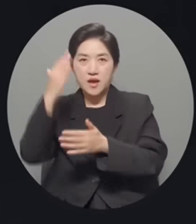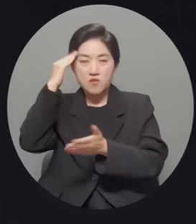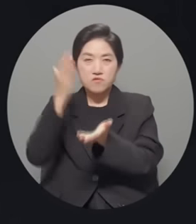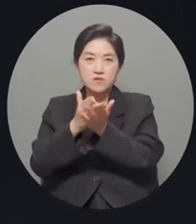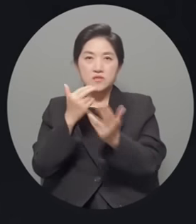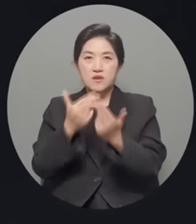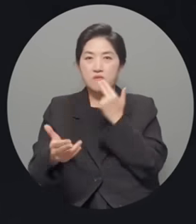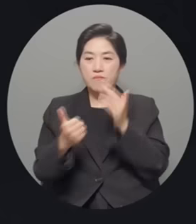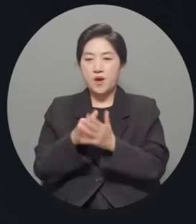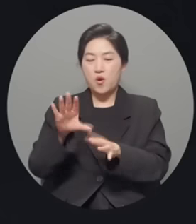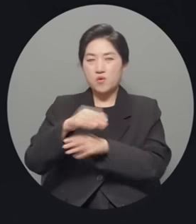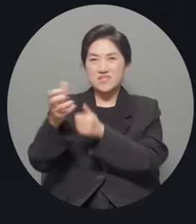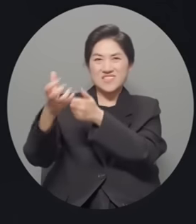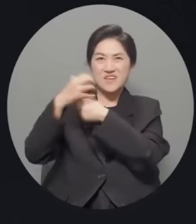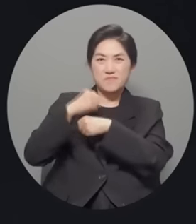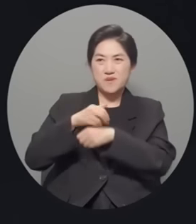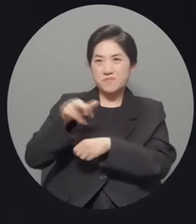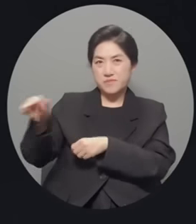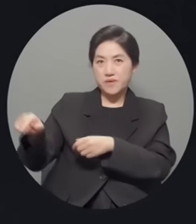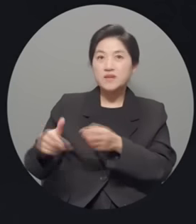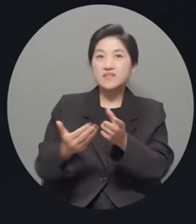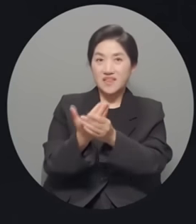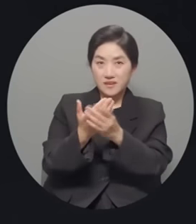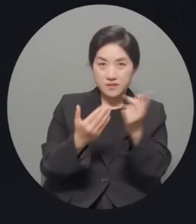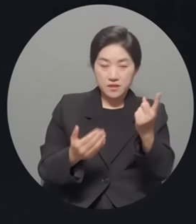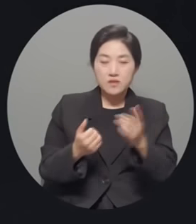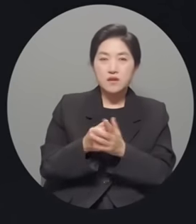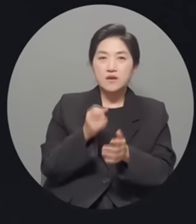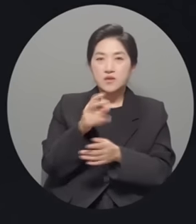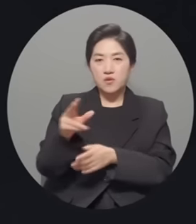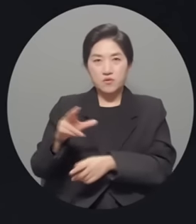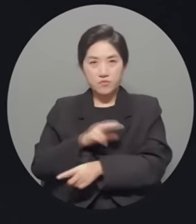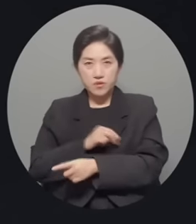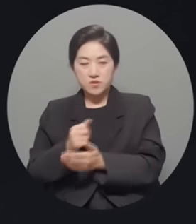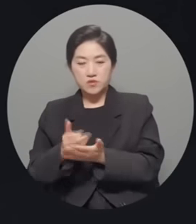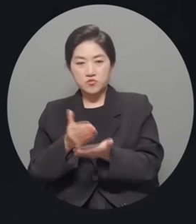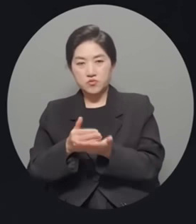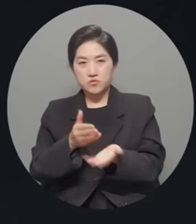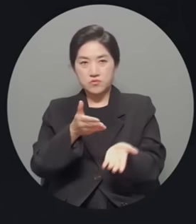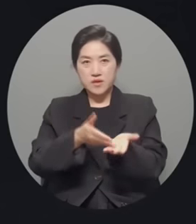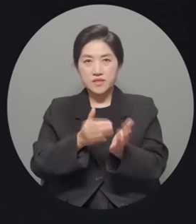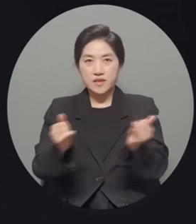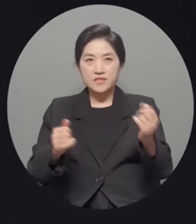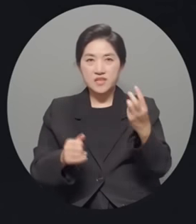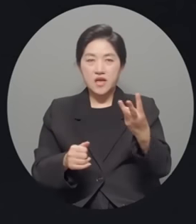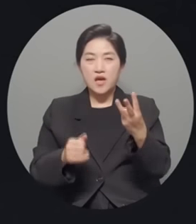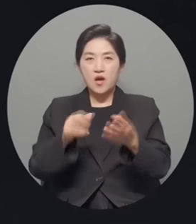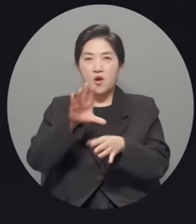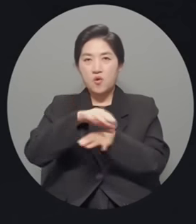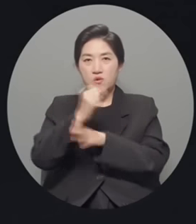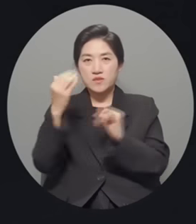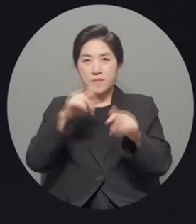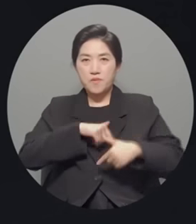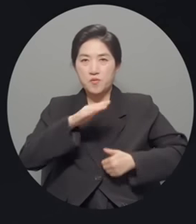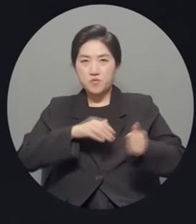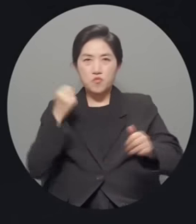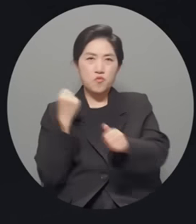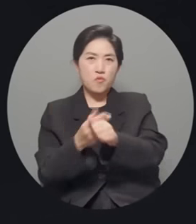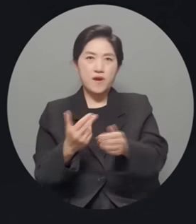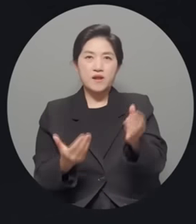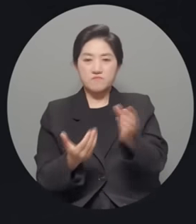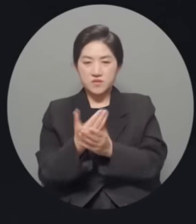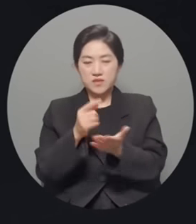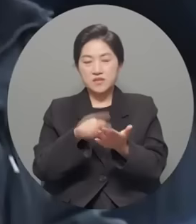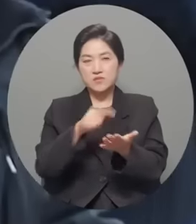한국기자협회가 언론 탄압이라며 비판했고 여당 의원들이 뉴스를 보도한 3명의 언론인을 명예훼손으로 고발한 사실도